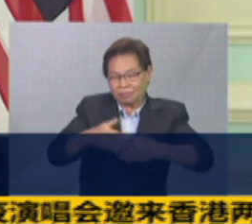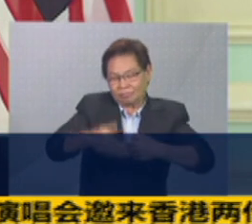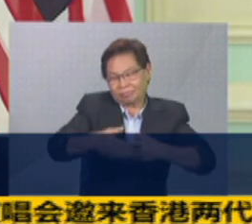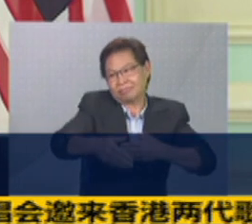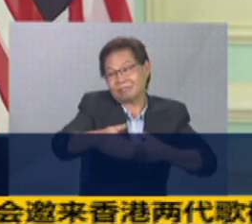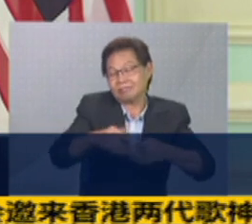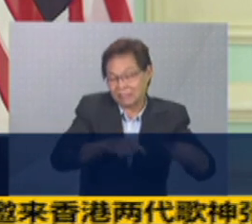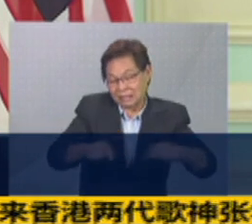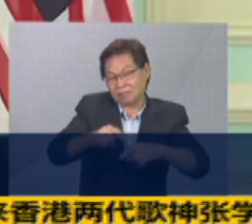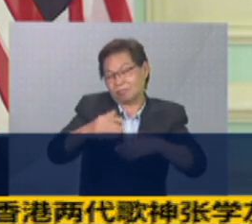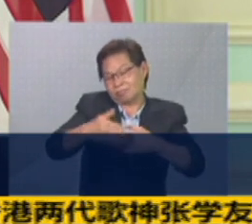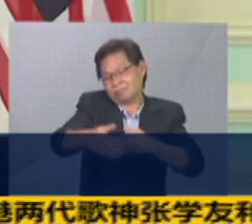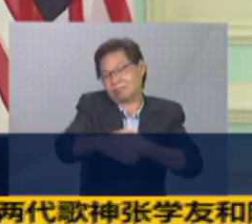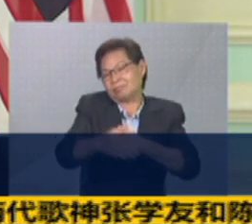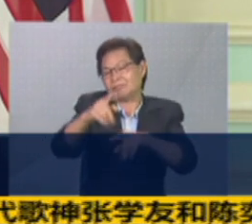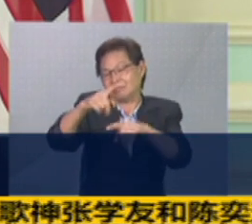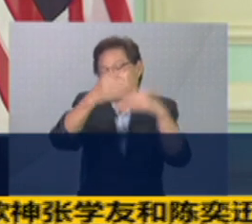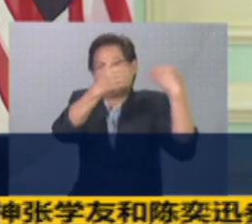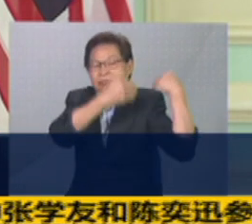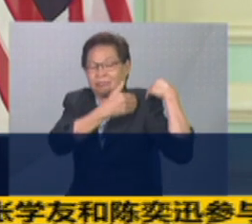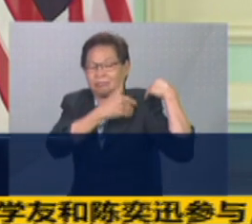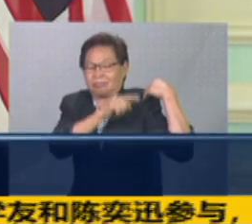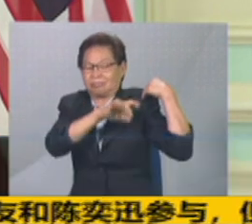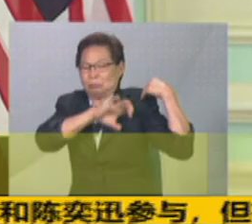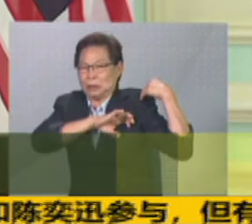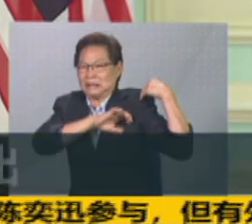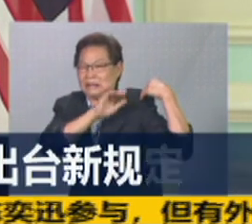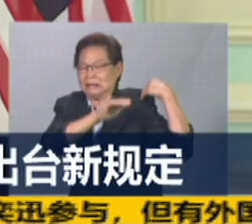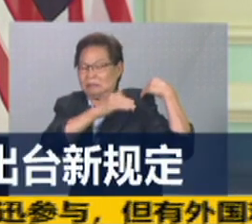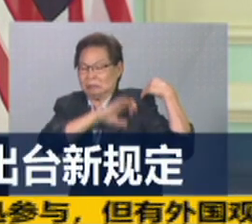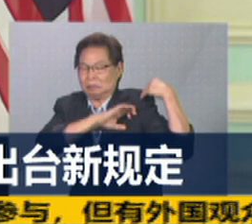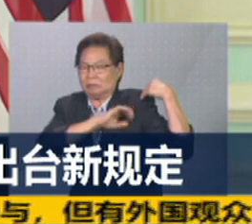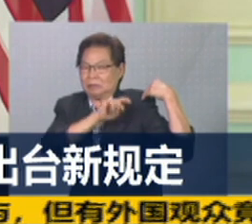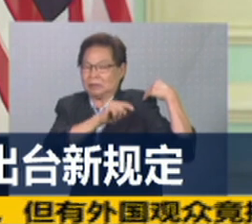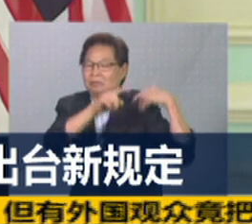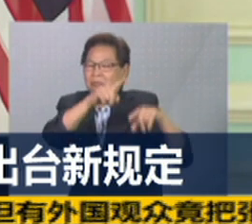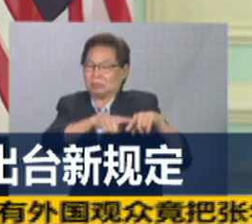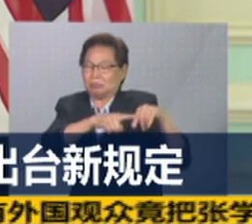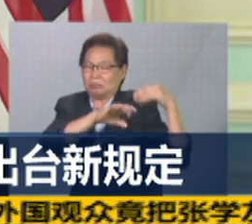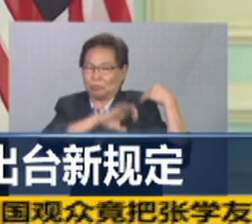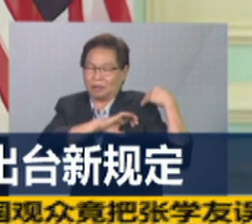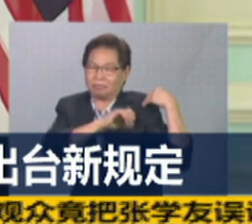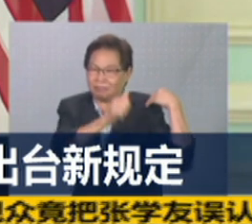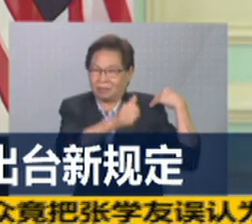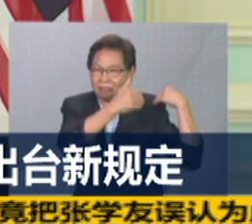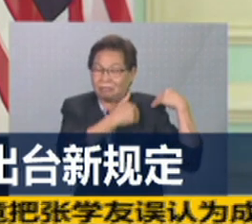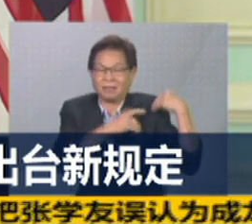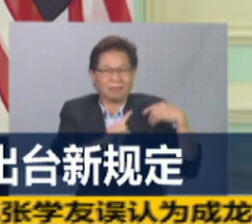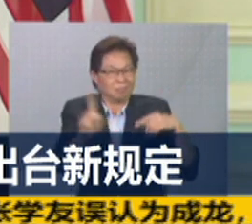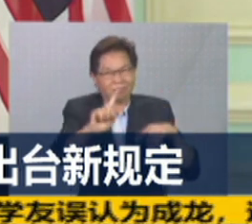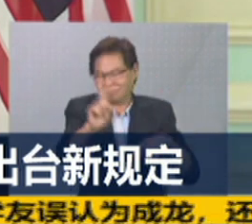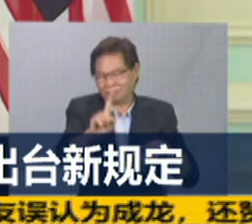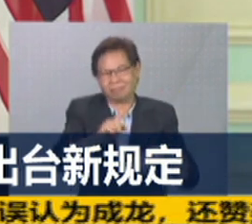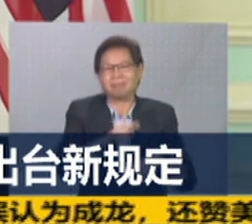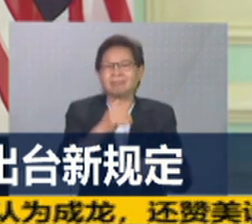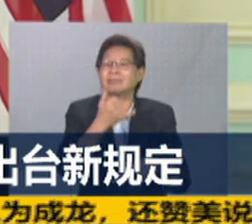adalah bergantung kepada pihak polis. Jadi tidak betul. 另外，伊斯麦透露，国安会将在两三